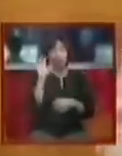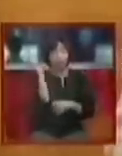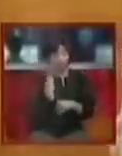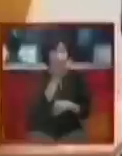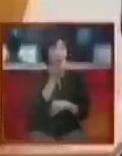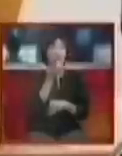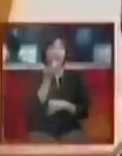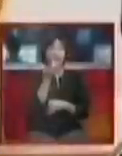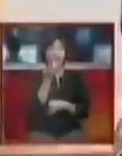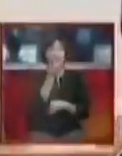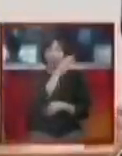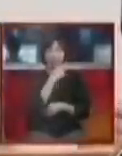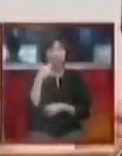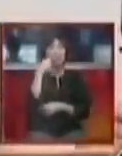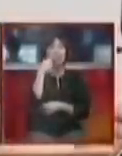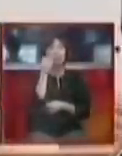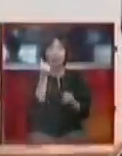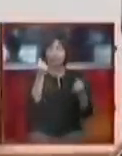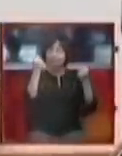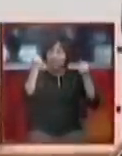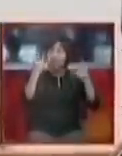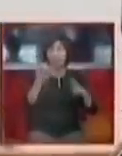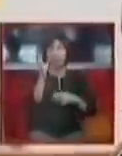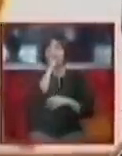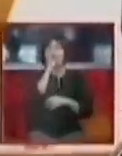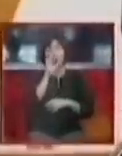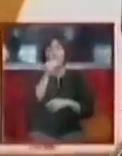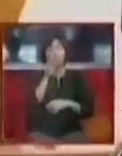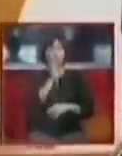sari-sari store, karinderya, at marami pang ibang